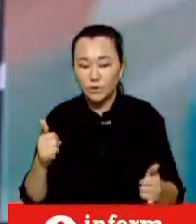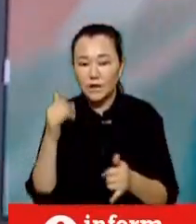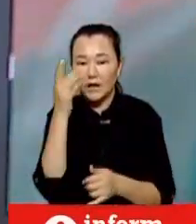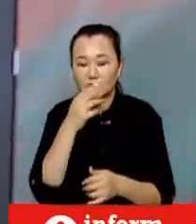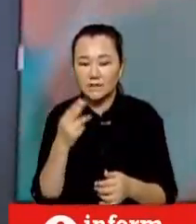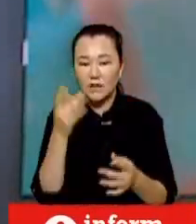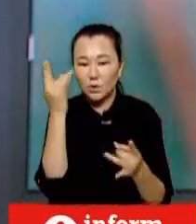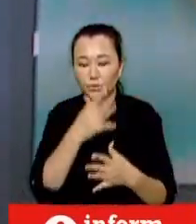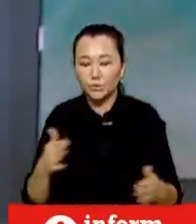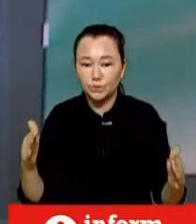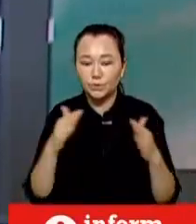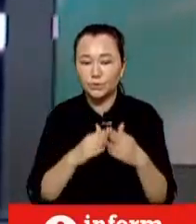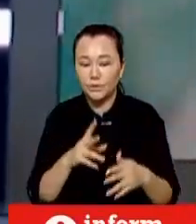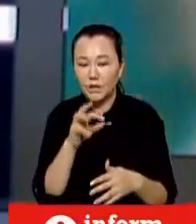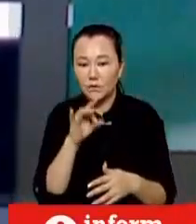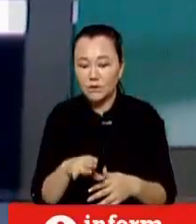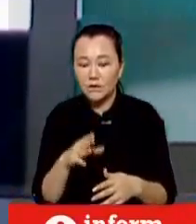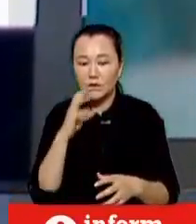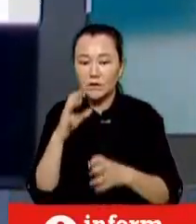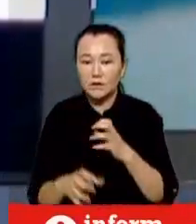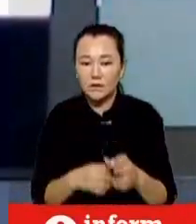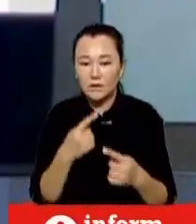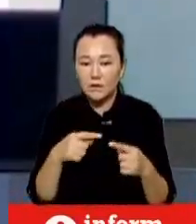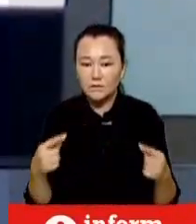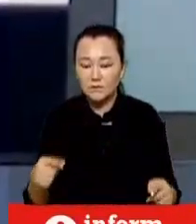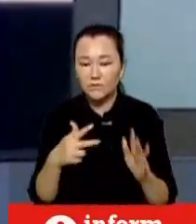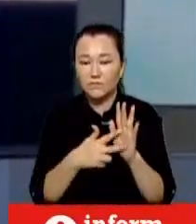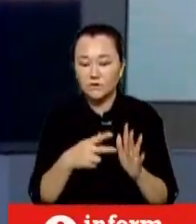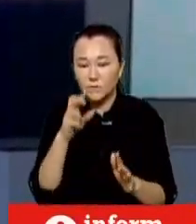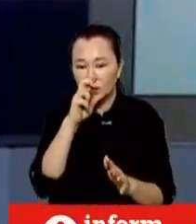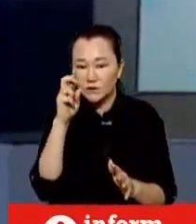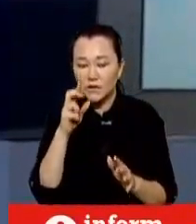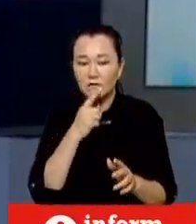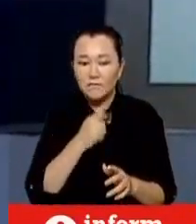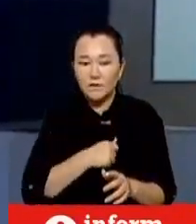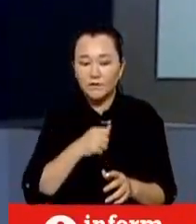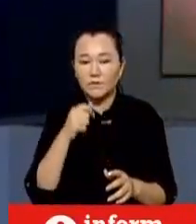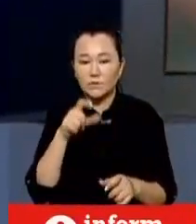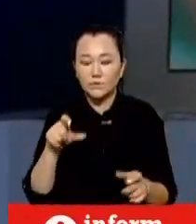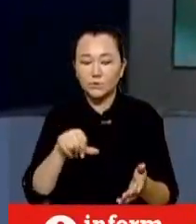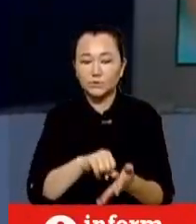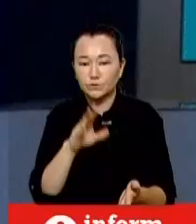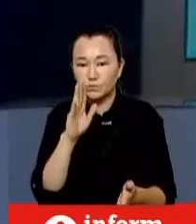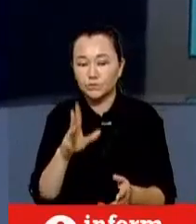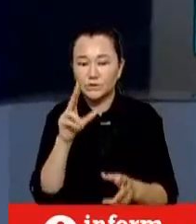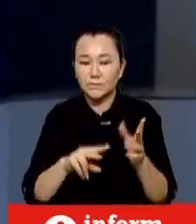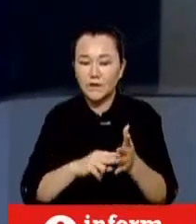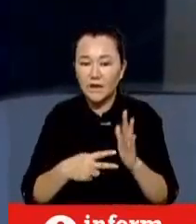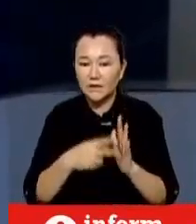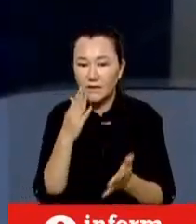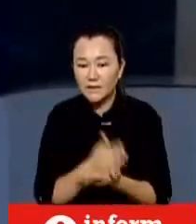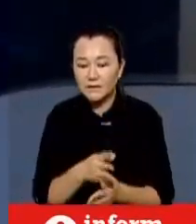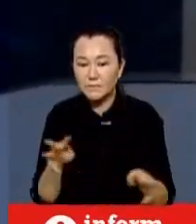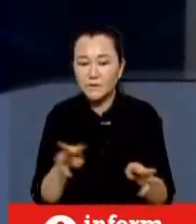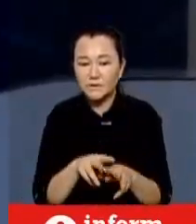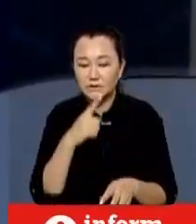керуені деп аталатын шараға әлемнің түкпір-түкпіріндегі 8 мемлекеттің әскери өнерпаздары қатысады деген жоспар бар. Қорғаныс министрлігінің